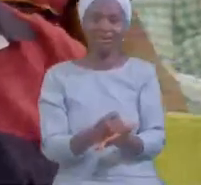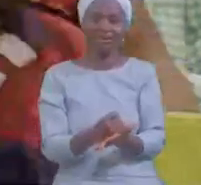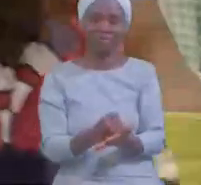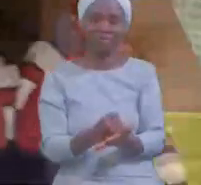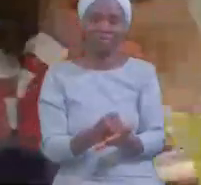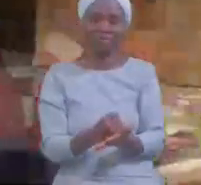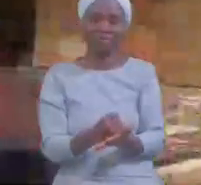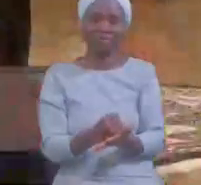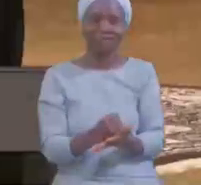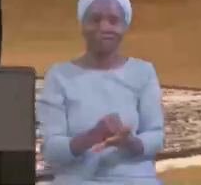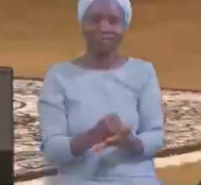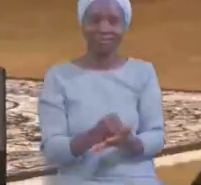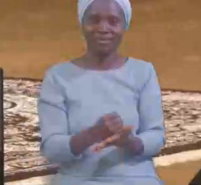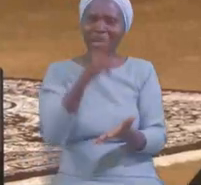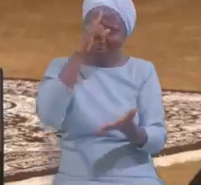Croyez à la parole.